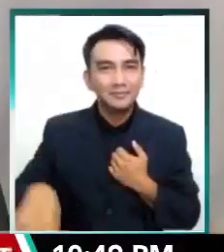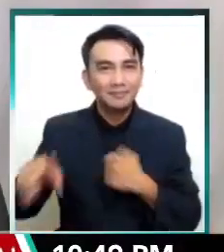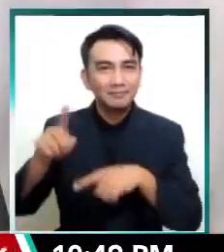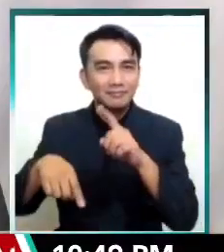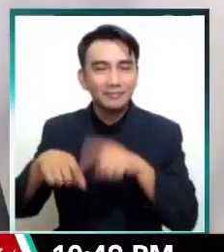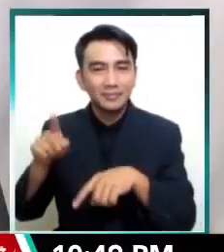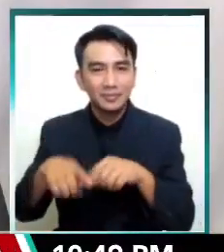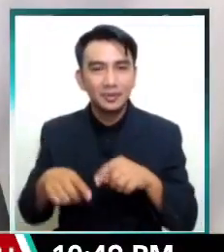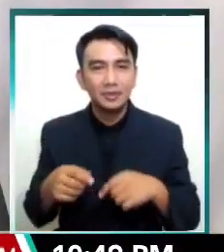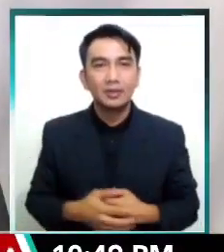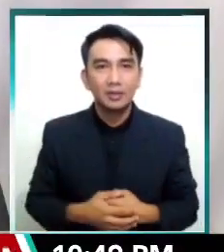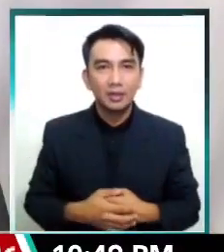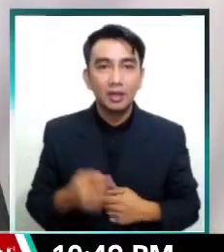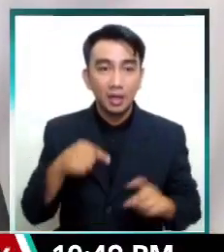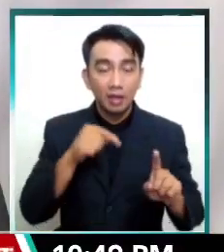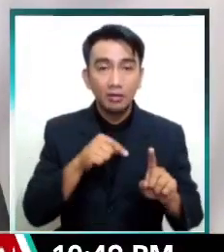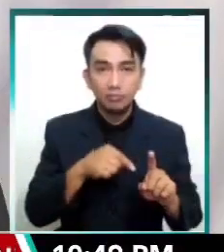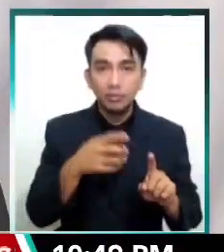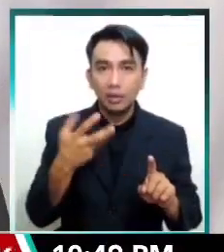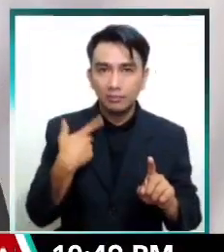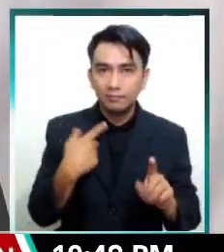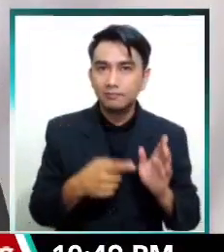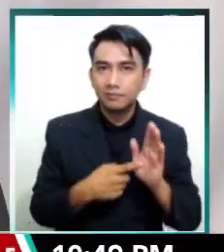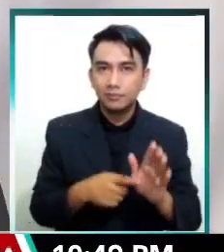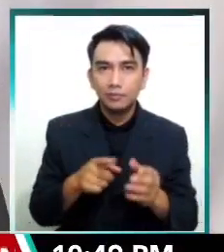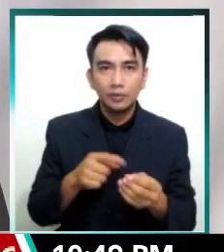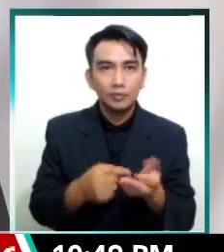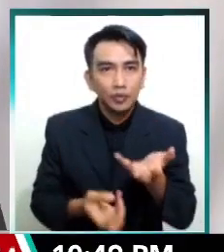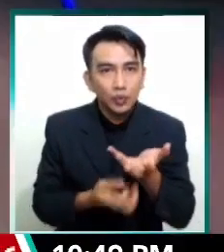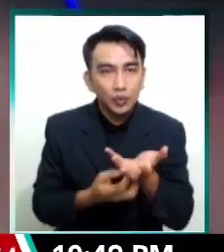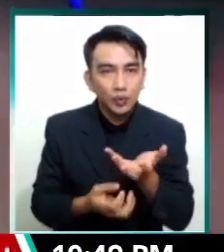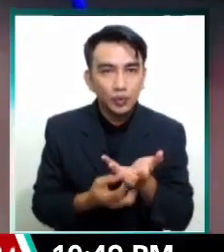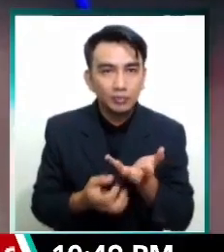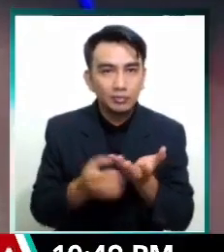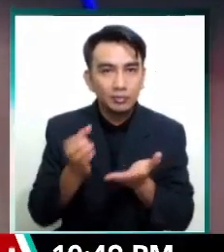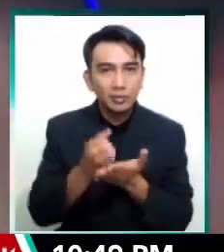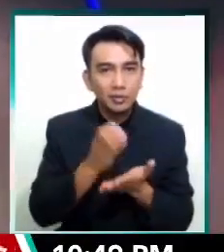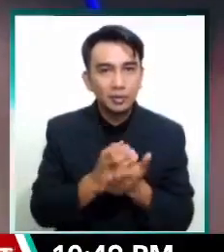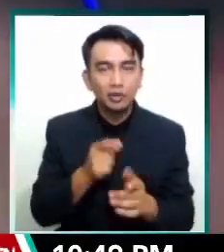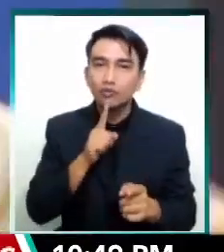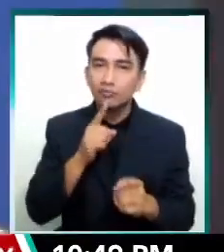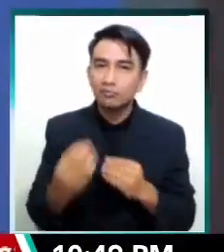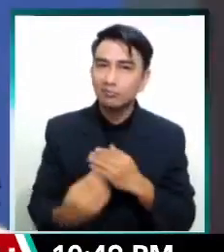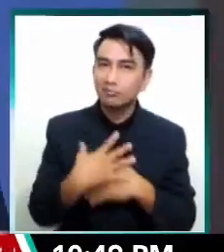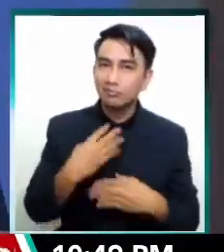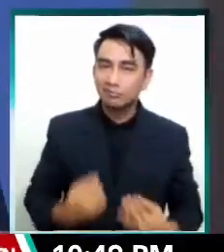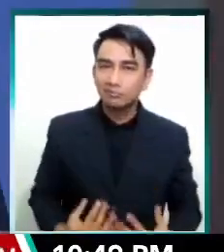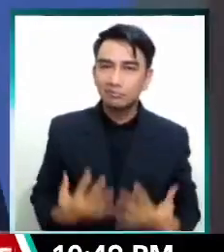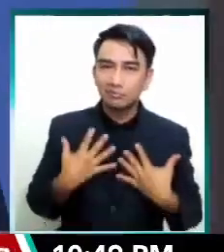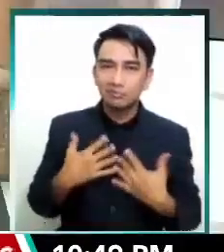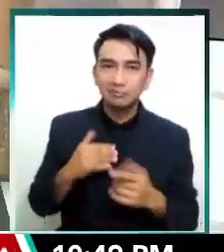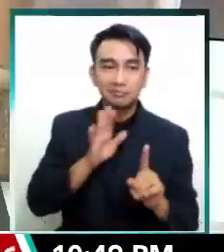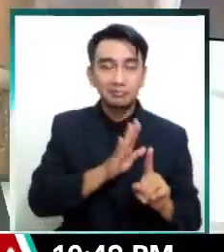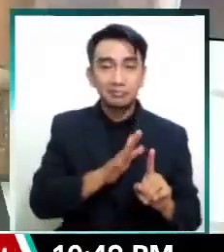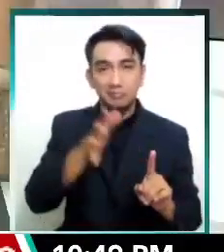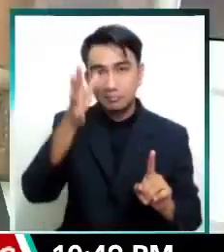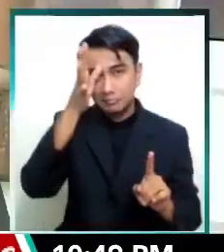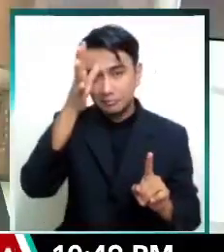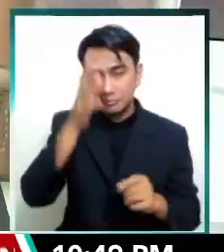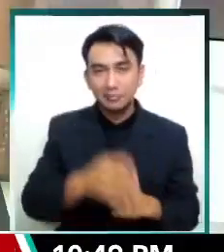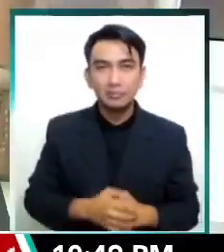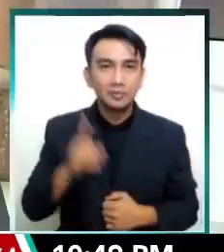pagtitake ng culinary courses na inspired sa tatay niyang cook. Gusto na yung magkaroon ng restaurant. Nagluto ako, nag-aral